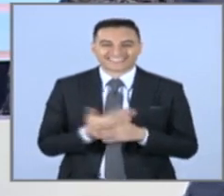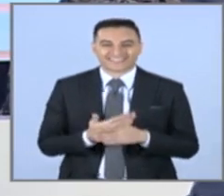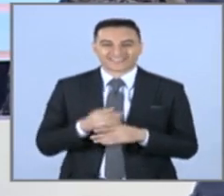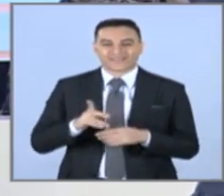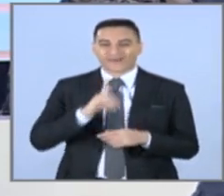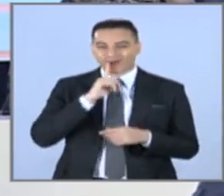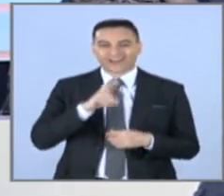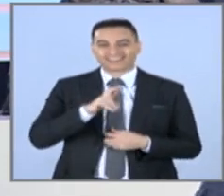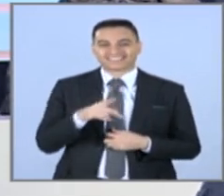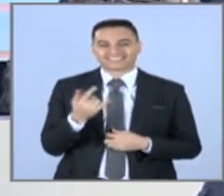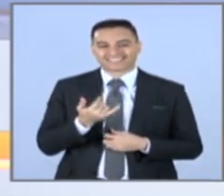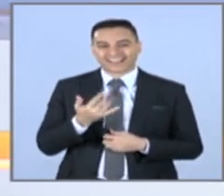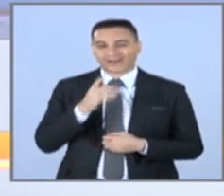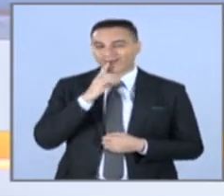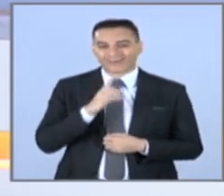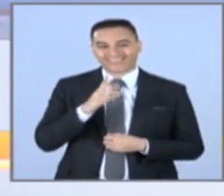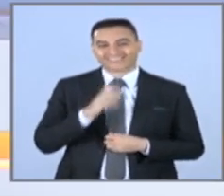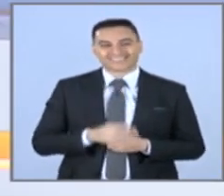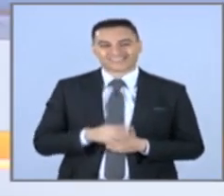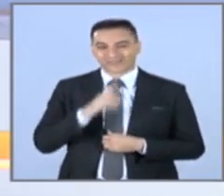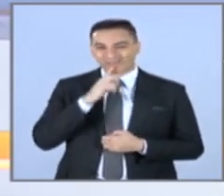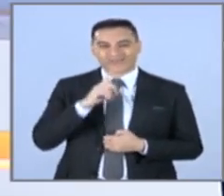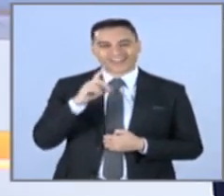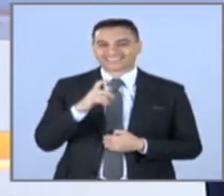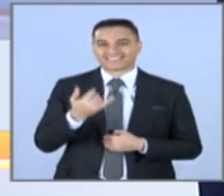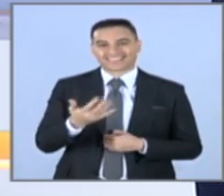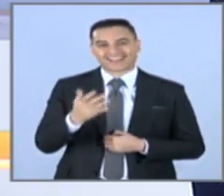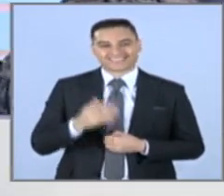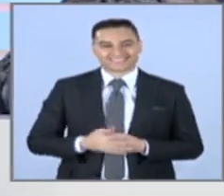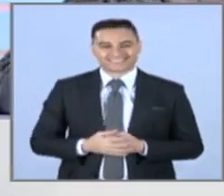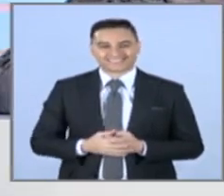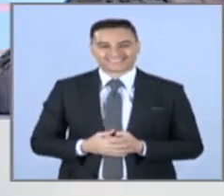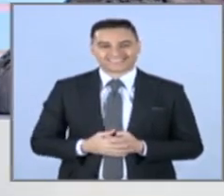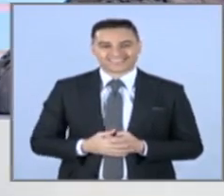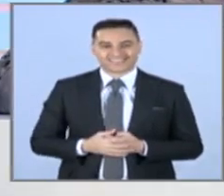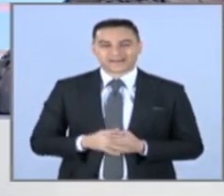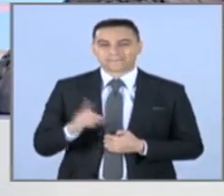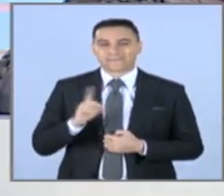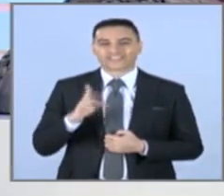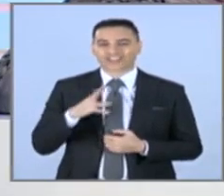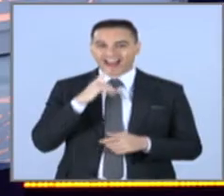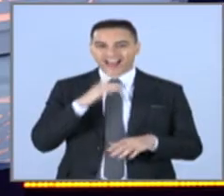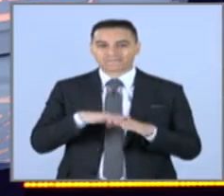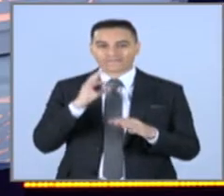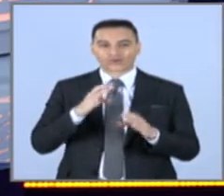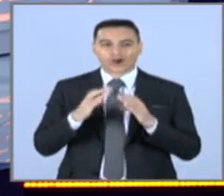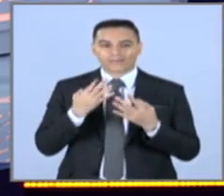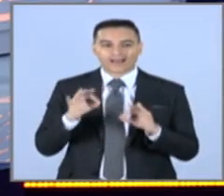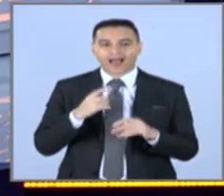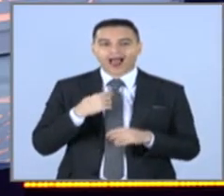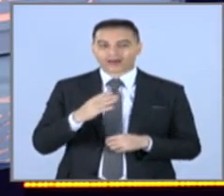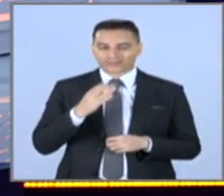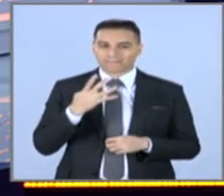بص والله الأسئلة سهلة، بحلف لك يعني. محدش قال لك مفروض تجاوب على كل الأسئلة، أنا عايزك تجاوب بس